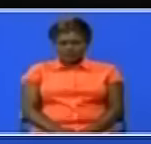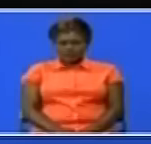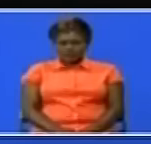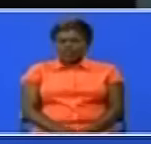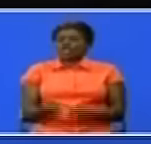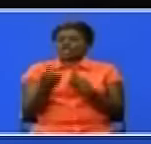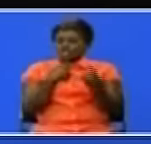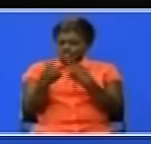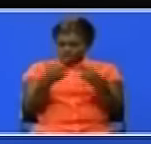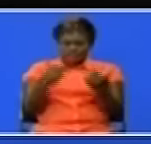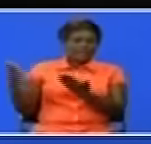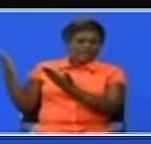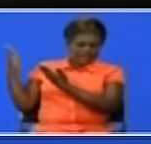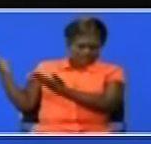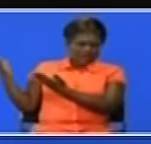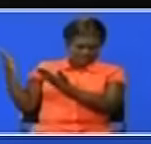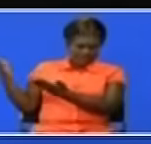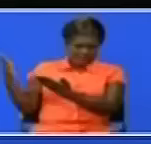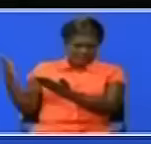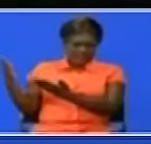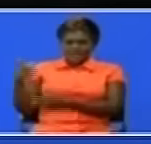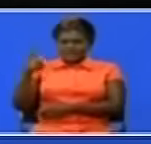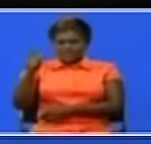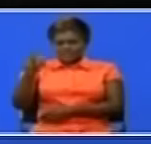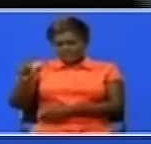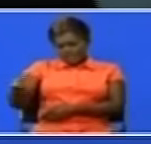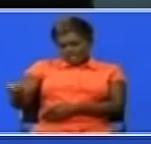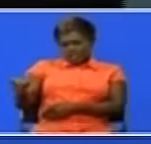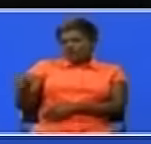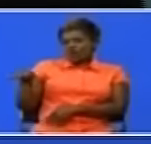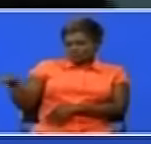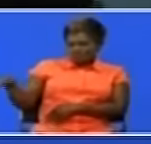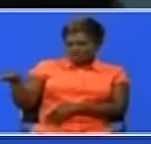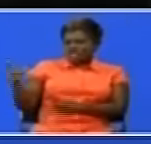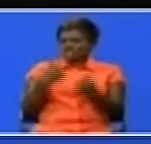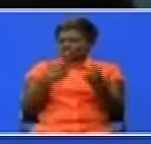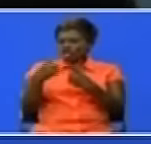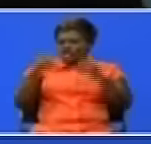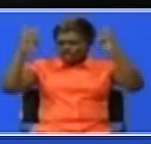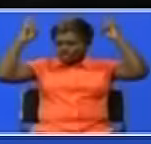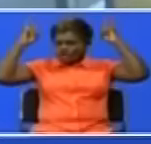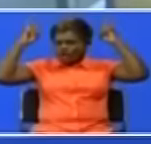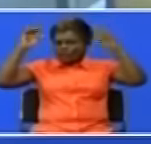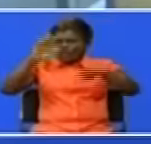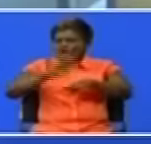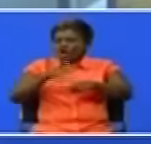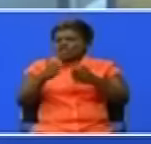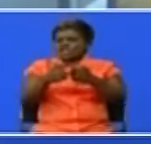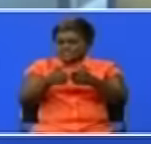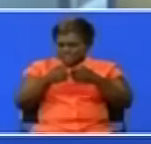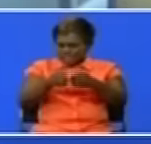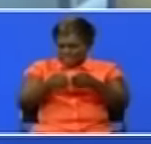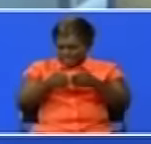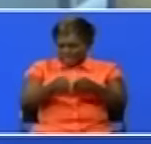Ni mazungumzo kama haya yaliyosheheni vyombo vya habari hasa vipindi vya redio alfajiri. Mazungumzo yanayohusu ngono na mahusiano ya kimapenzi